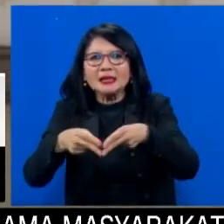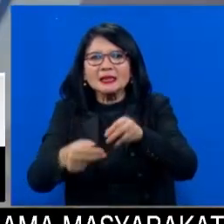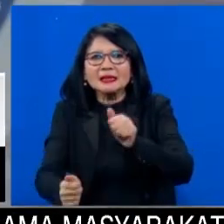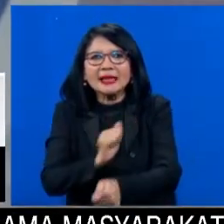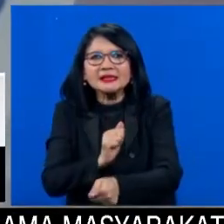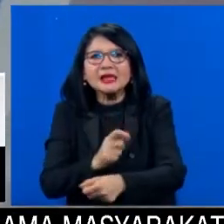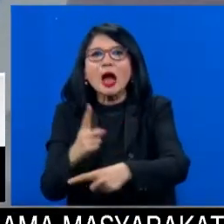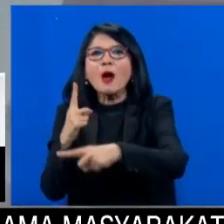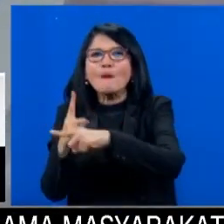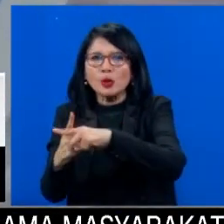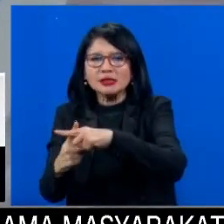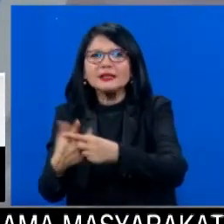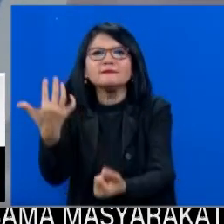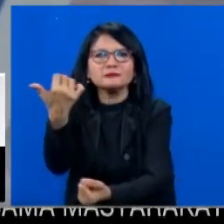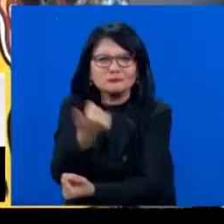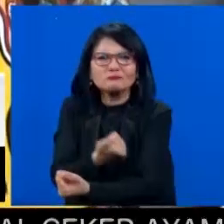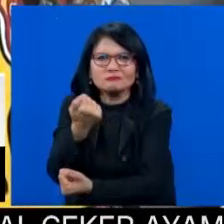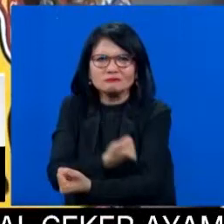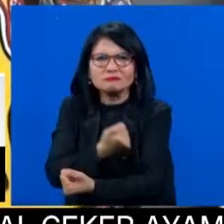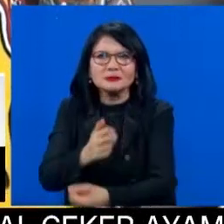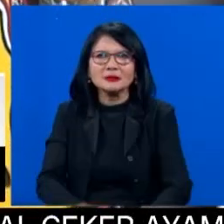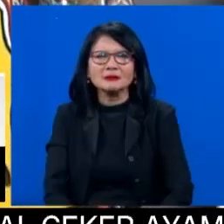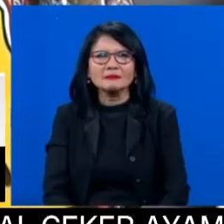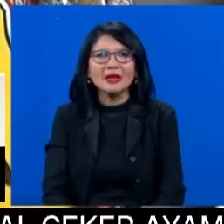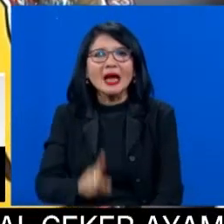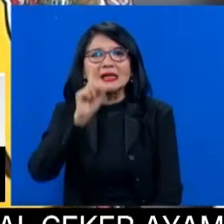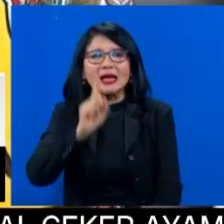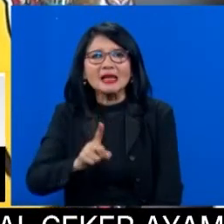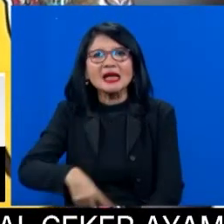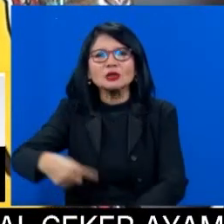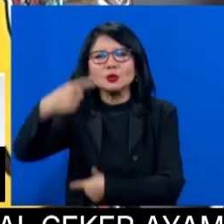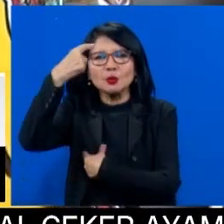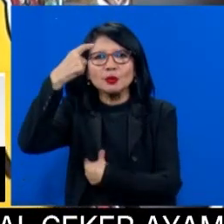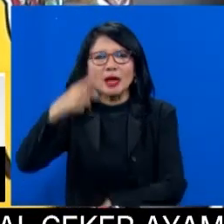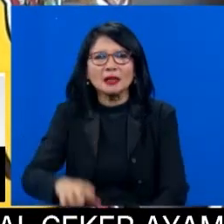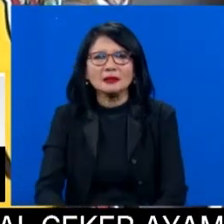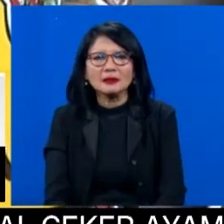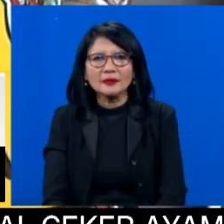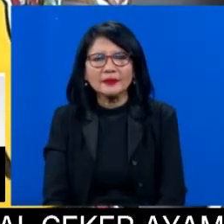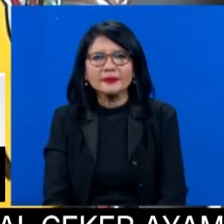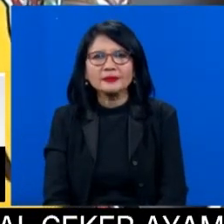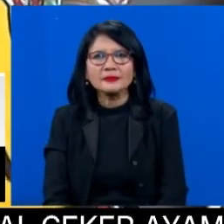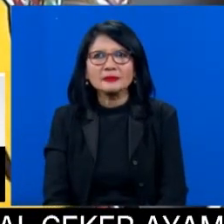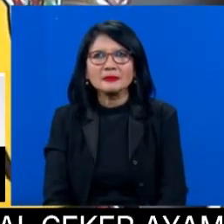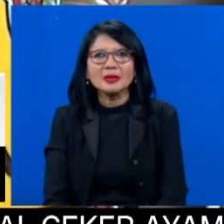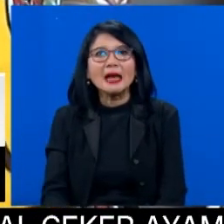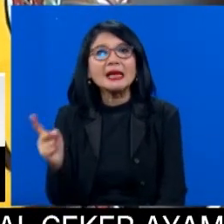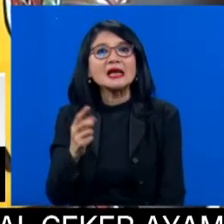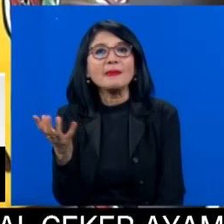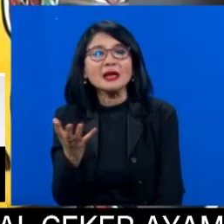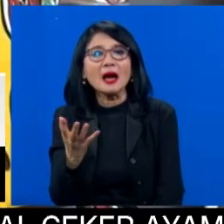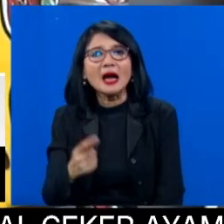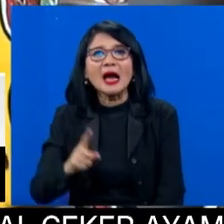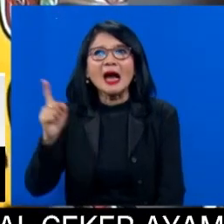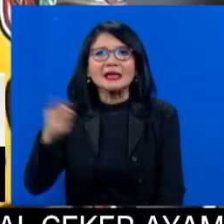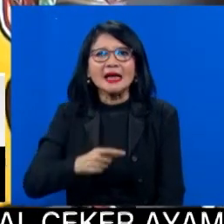dinyatakan positif memakai narkoba. Salah seorang pelaku itu berasal dari